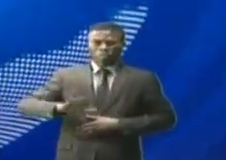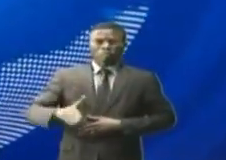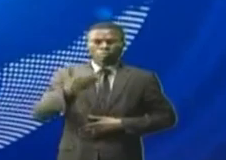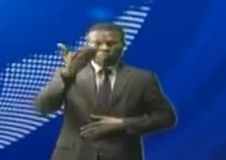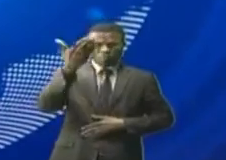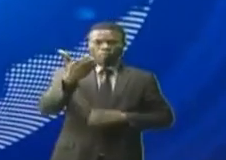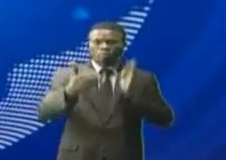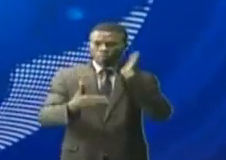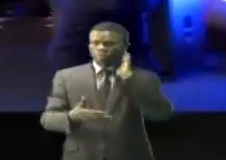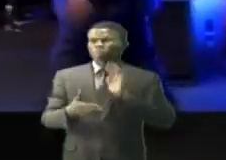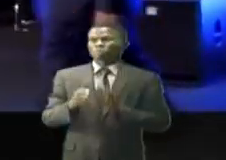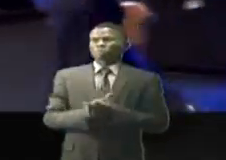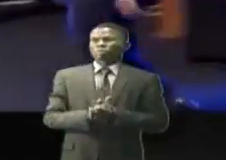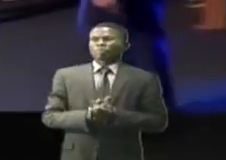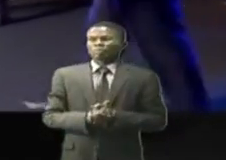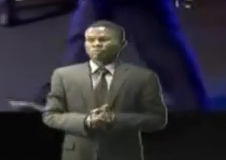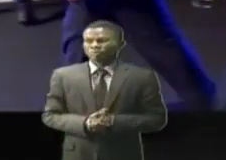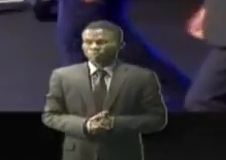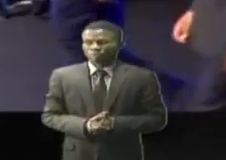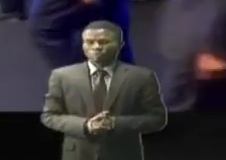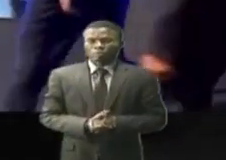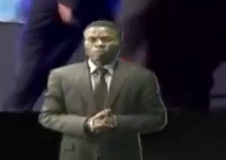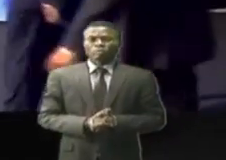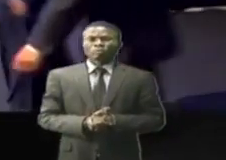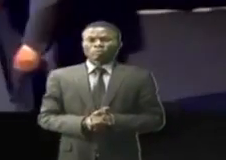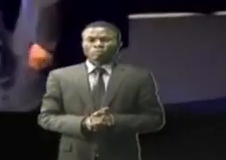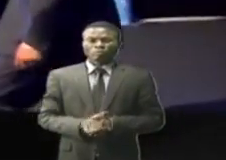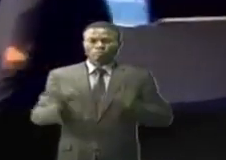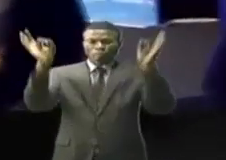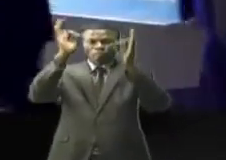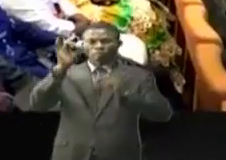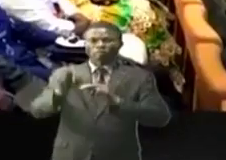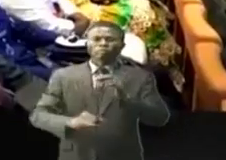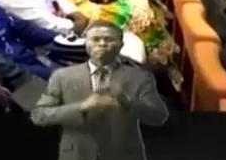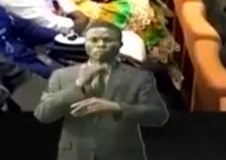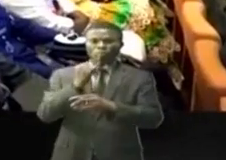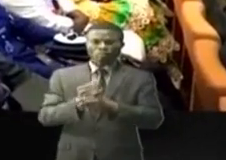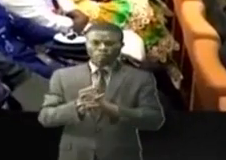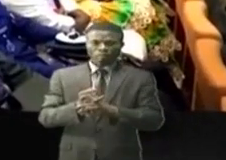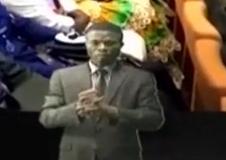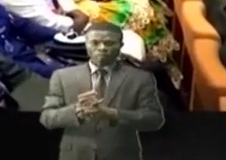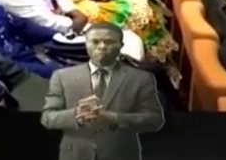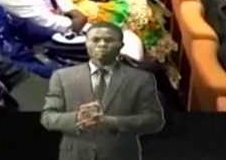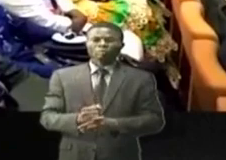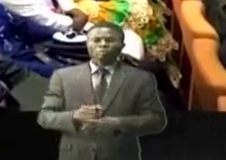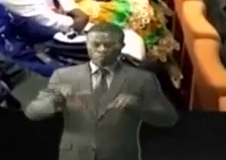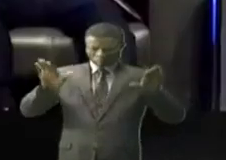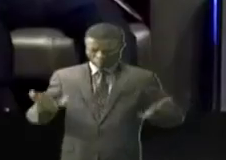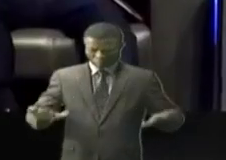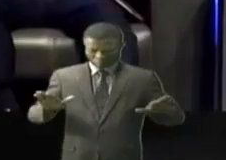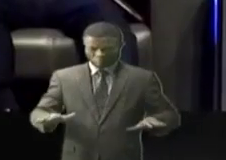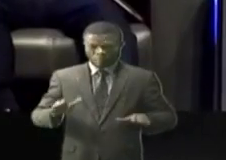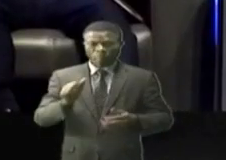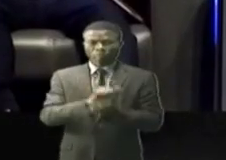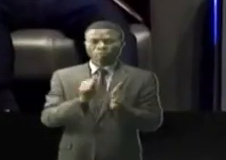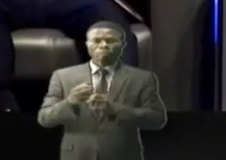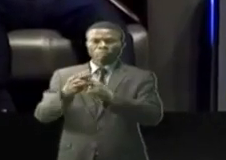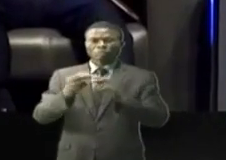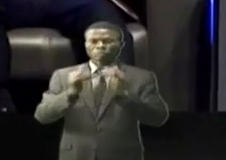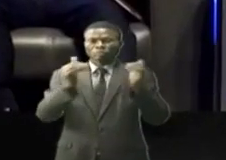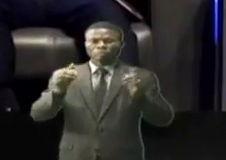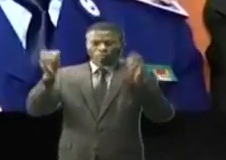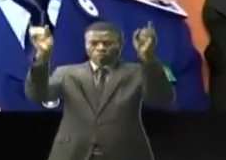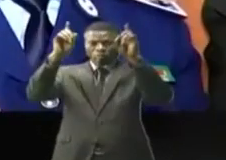Kenina pour plus de détails. La 8e édition du Forum international du Dakar sur la sécurité et la paix en